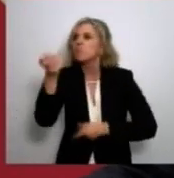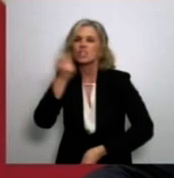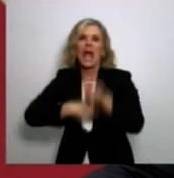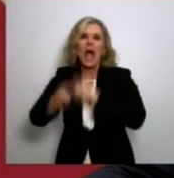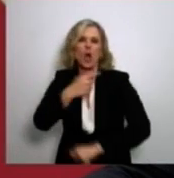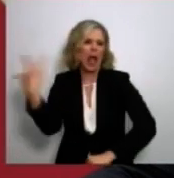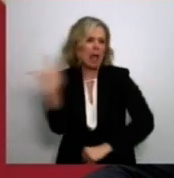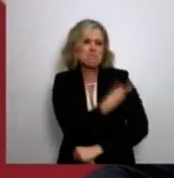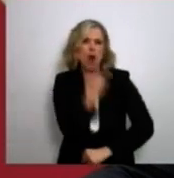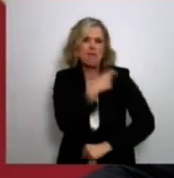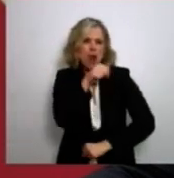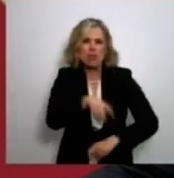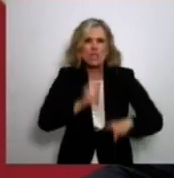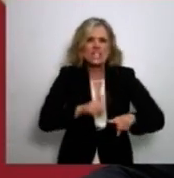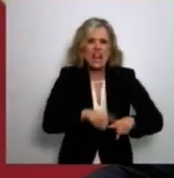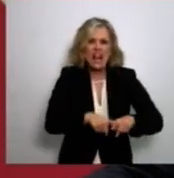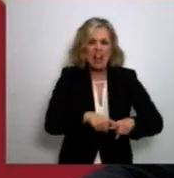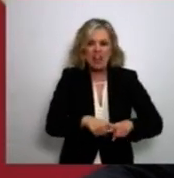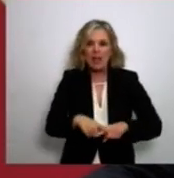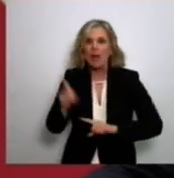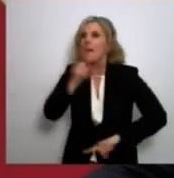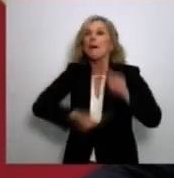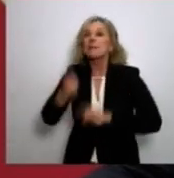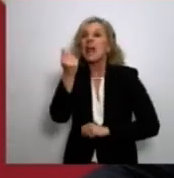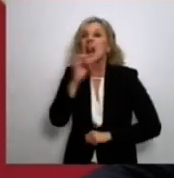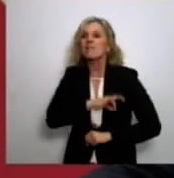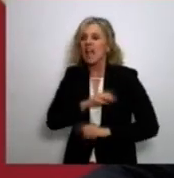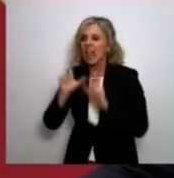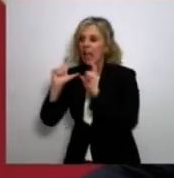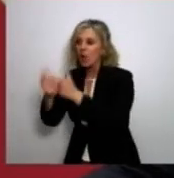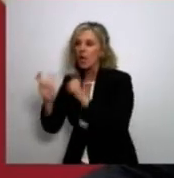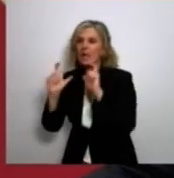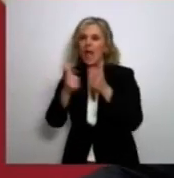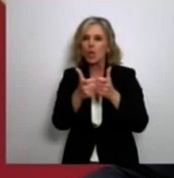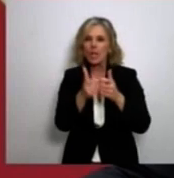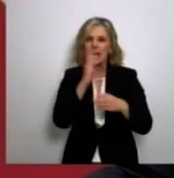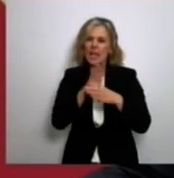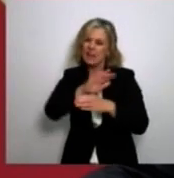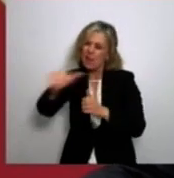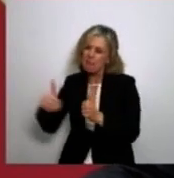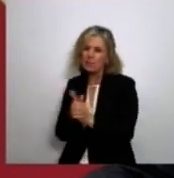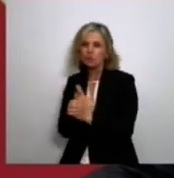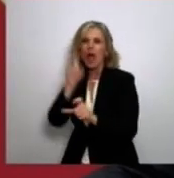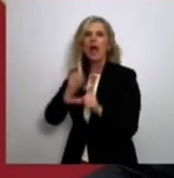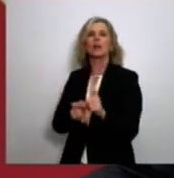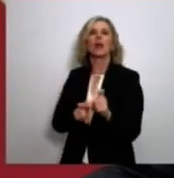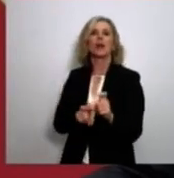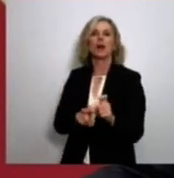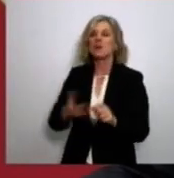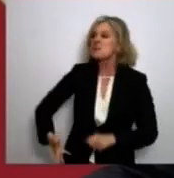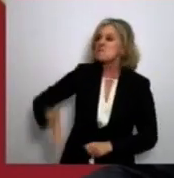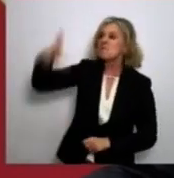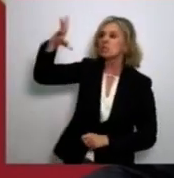πάρει αυτές οι παλιοοικογένειες οι οποίες κρύβονται πίσω από αυτή τη διαδικασία, ο κύριος